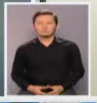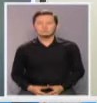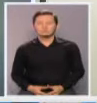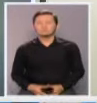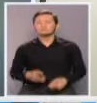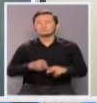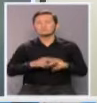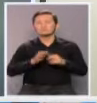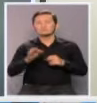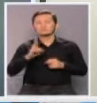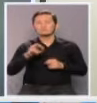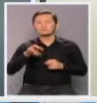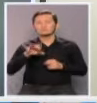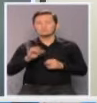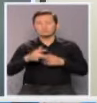Құсар қаласына